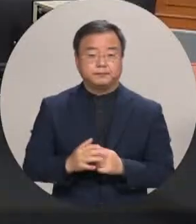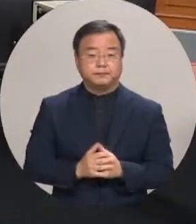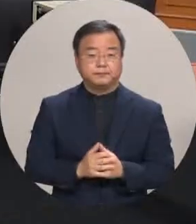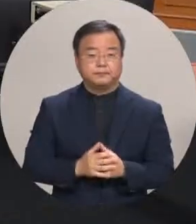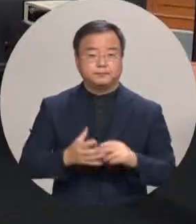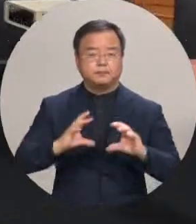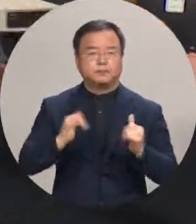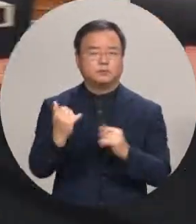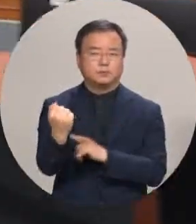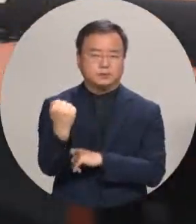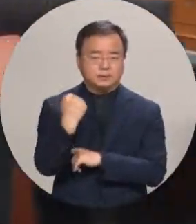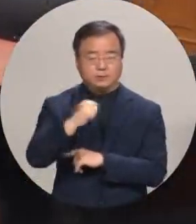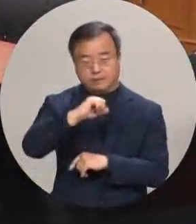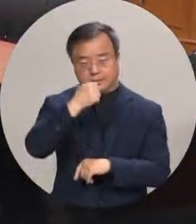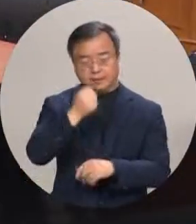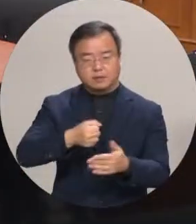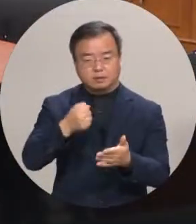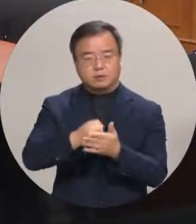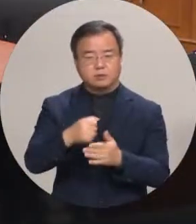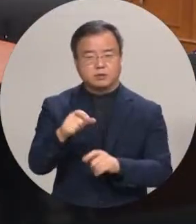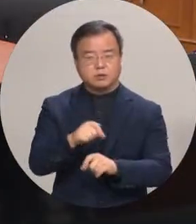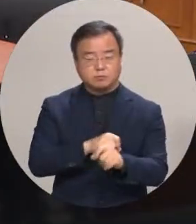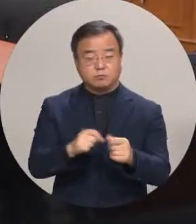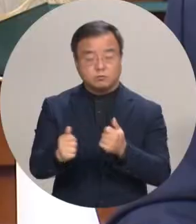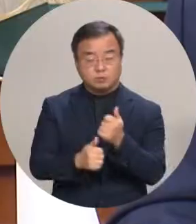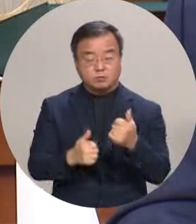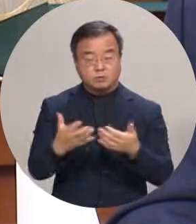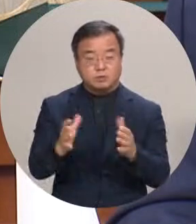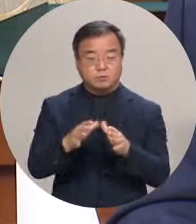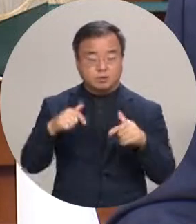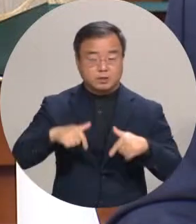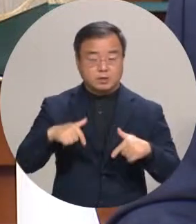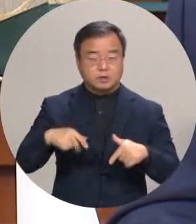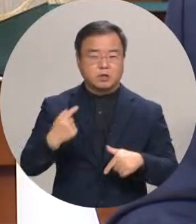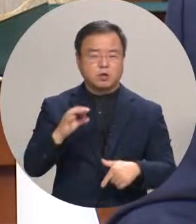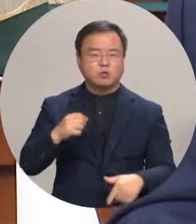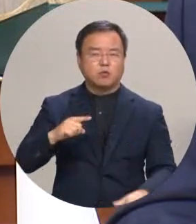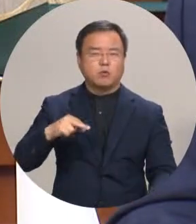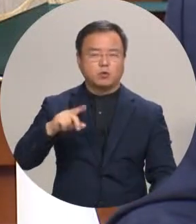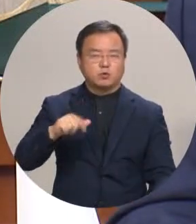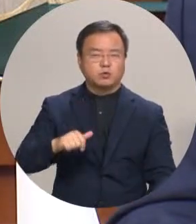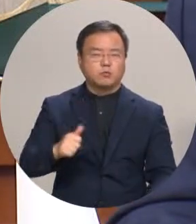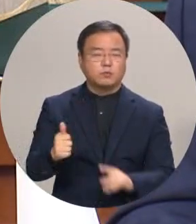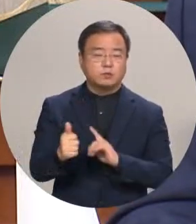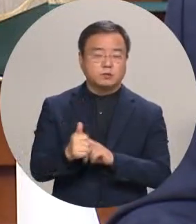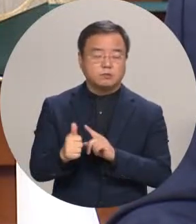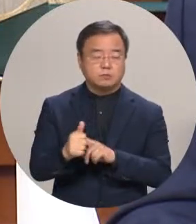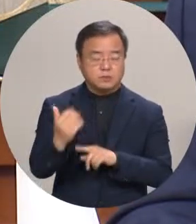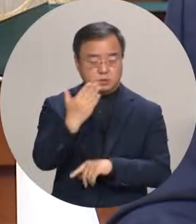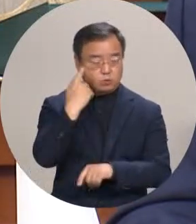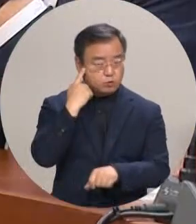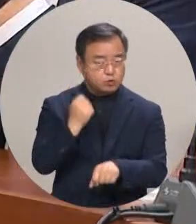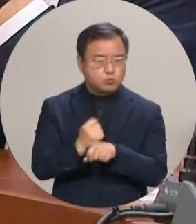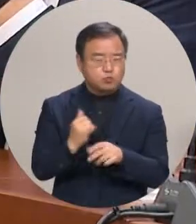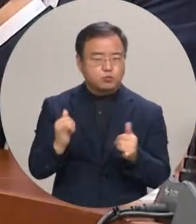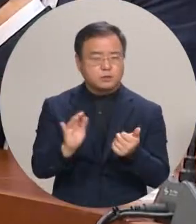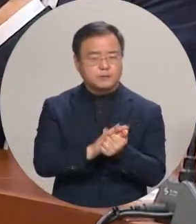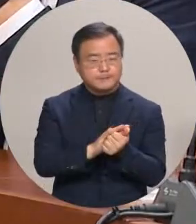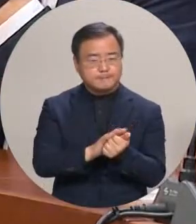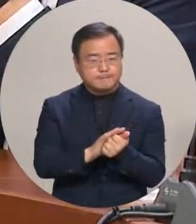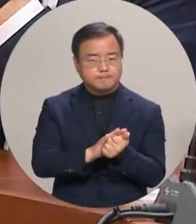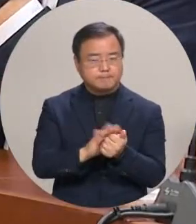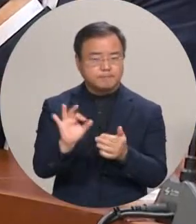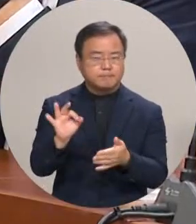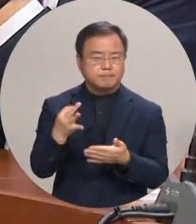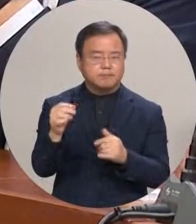국민의 힘 예결이 간사인 송원석 의원도 오늘 오전 정부의 젊은 연구자들의 처우 개선 예산을 증액할 것을